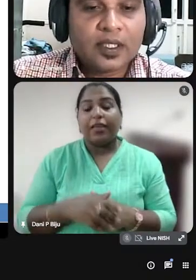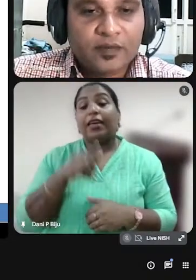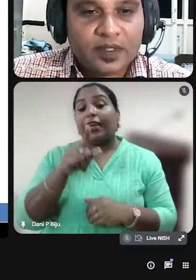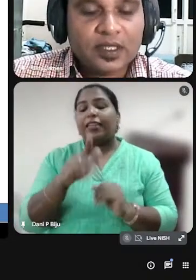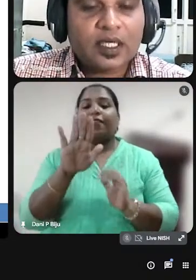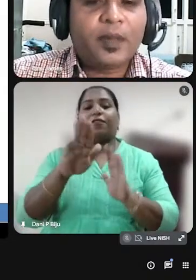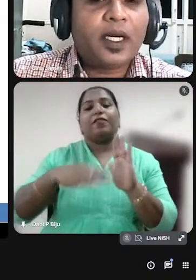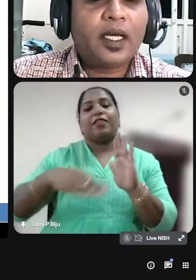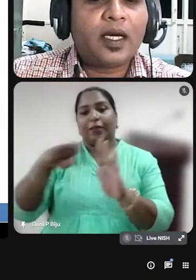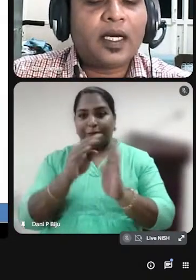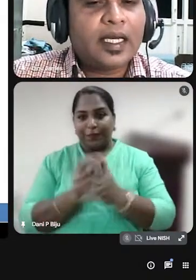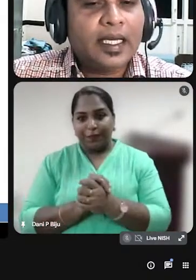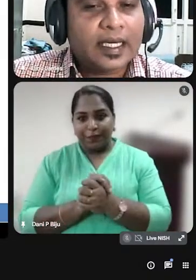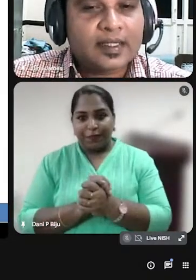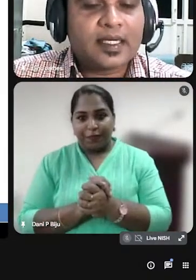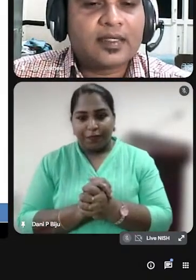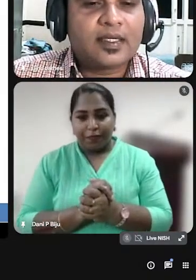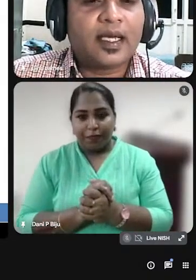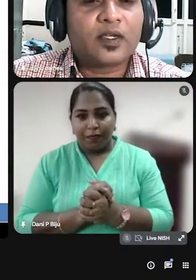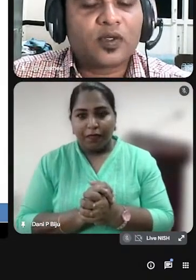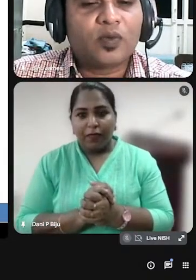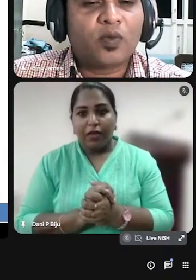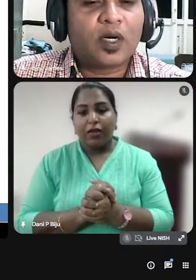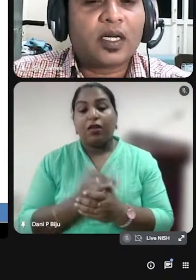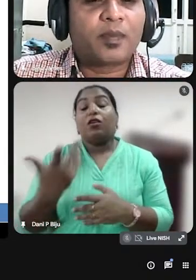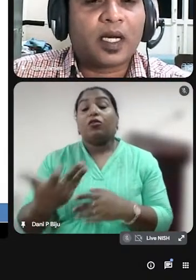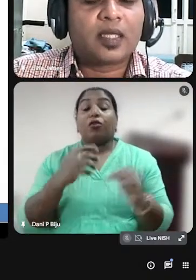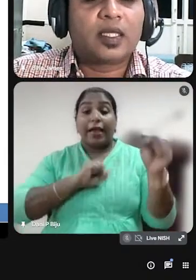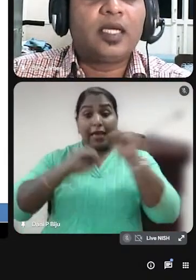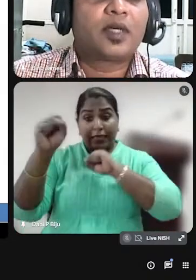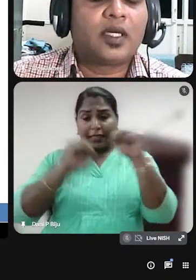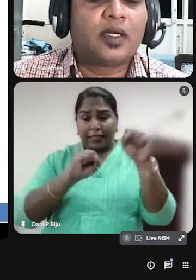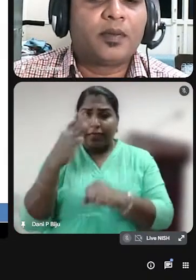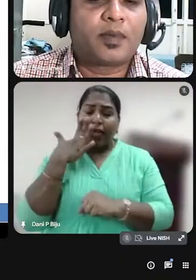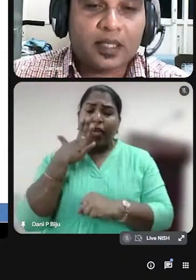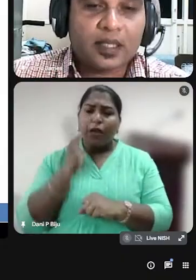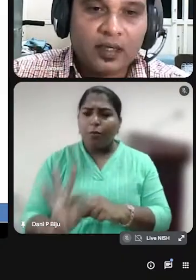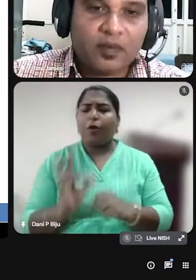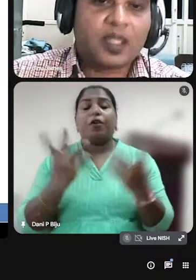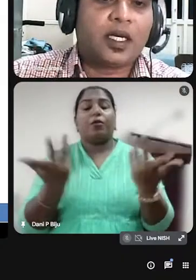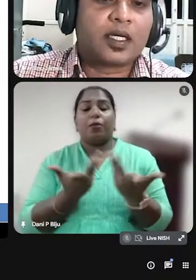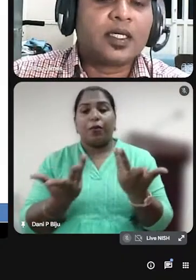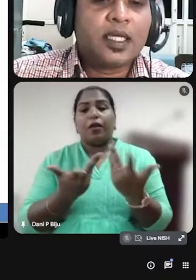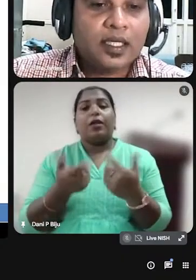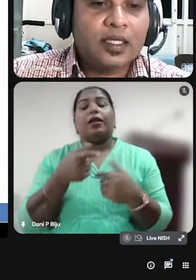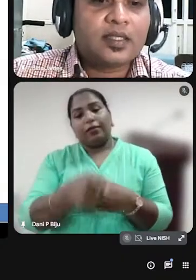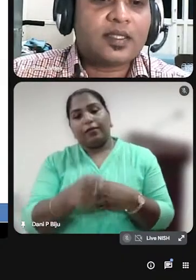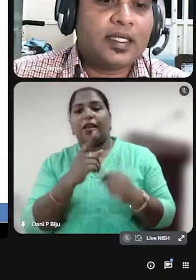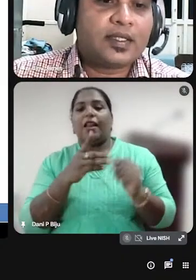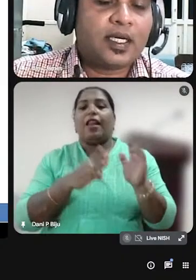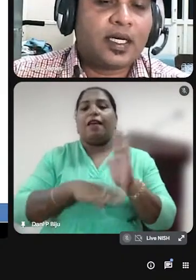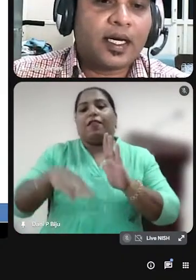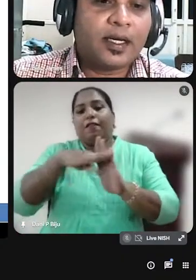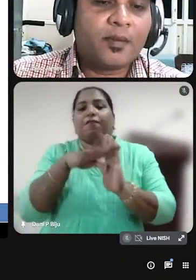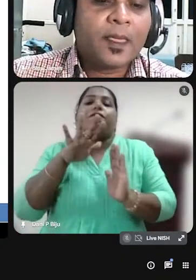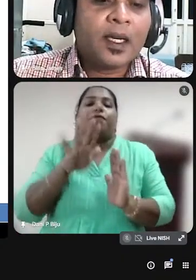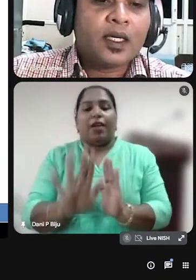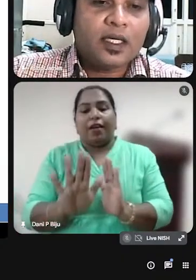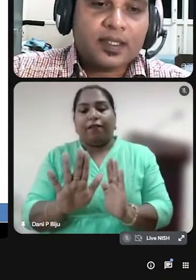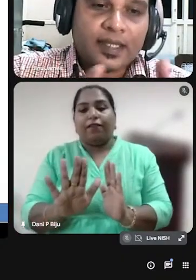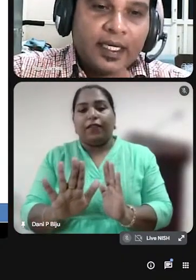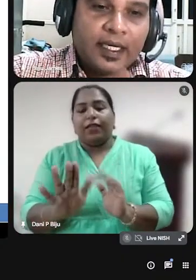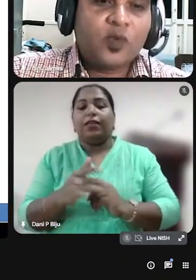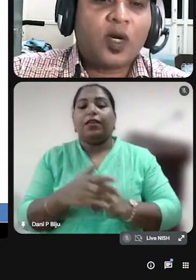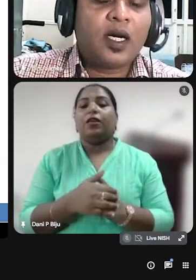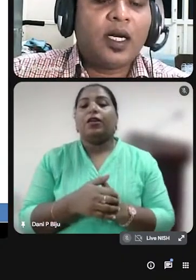പറയുന്നത്. ഫിസിയോതെറാപ്പിയുടെ അല്ലെങ്കിൽ ഈ എക്സസൈസിന്റെ ഏറ്റവും വളരെ പ്രാധാന്യം ഇവിടെ തന്നെയാണ്, ഈ സ്റ്റേജസിലാണ്. കാര്യം